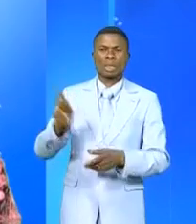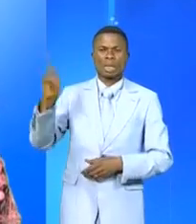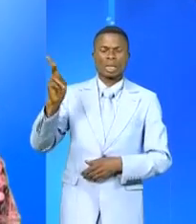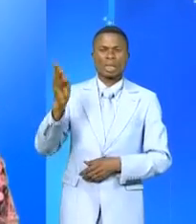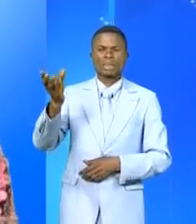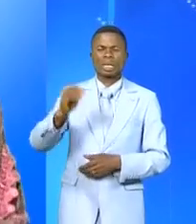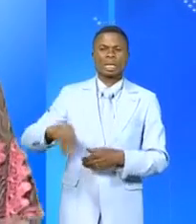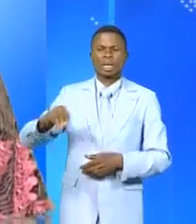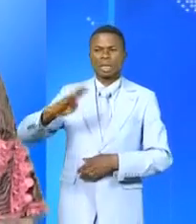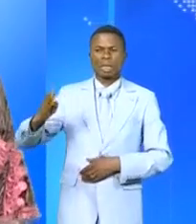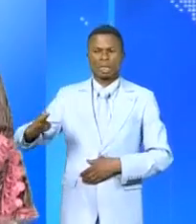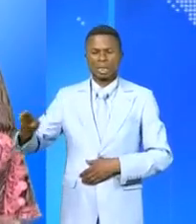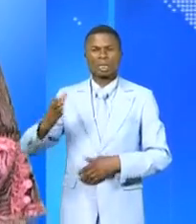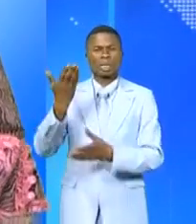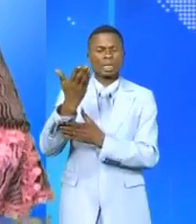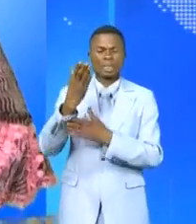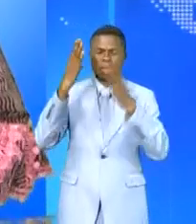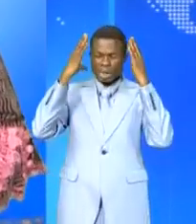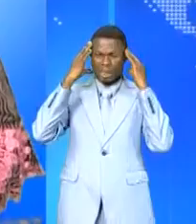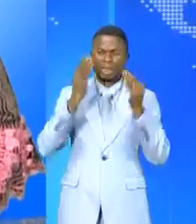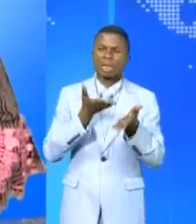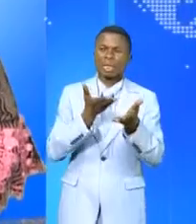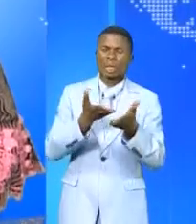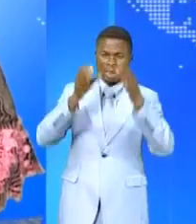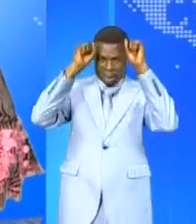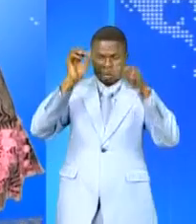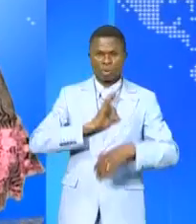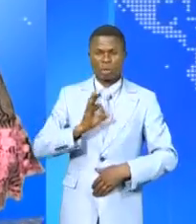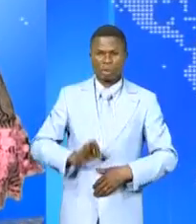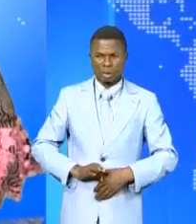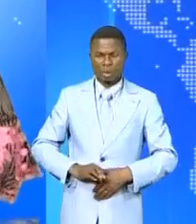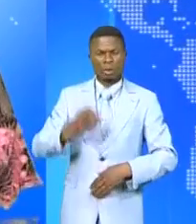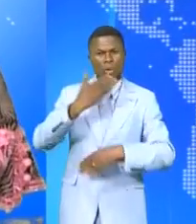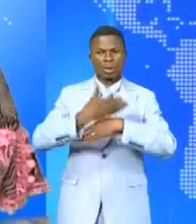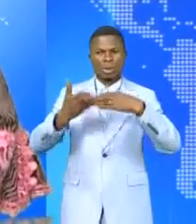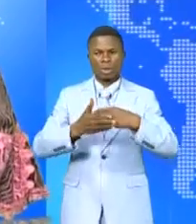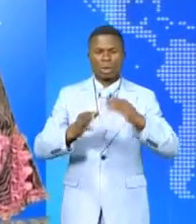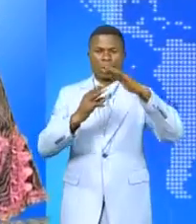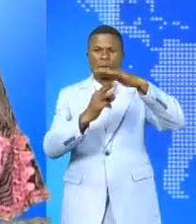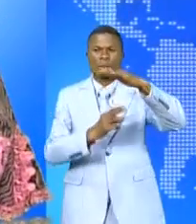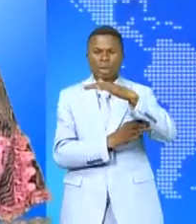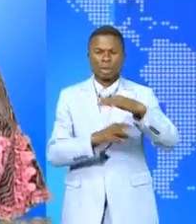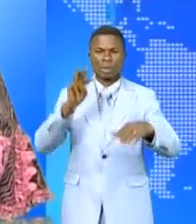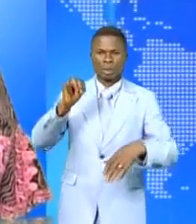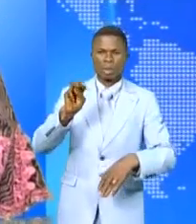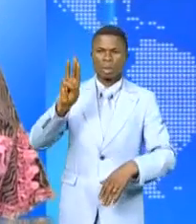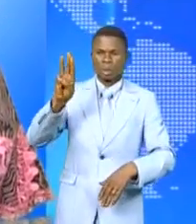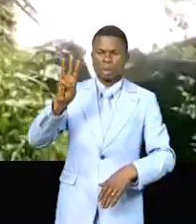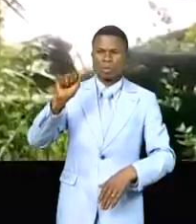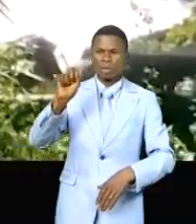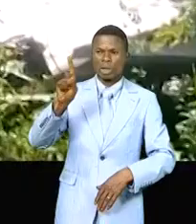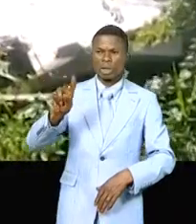central, lance un cri de détresse au président de la République pour la réhabilitation du pont Mwanza-Ngoma.